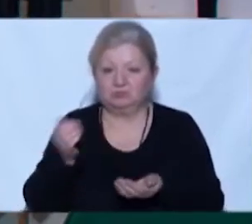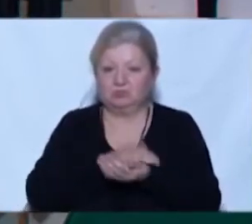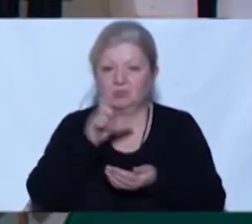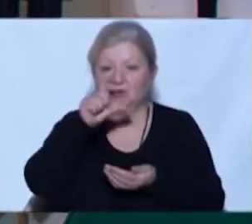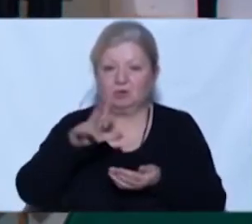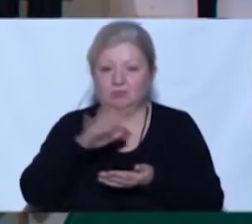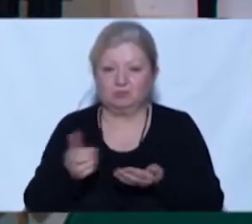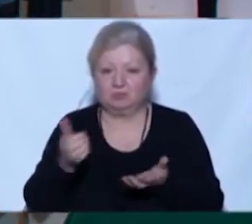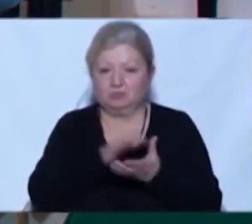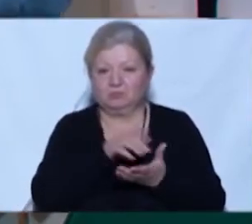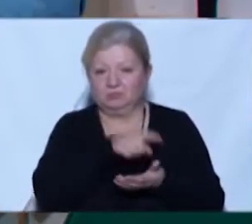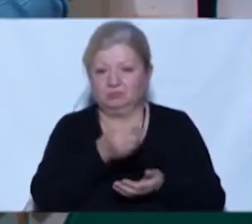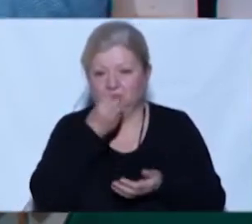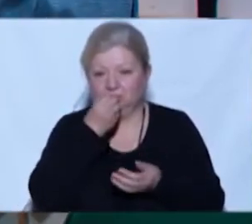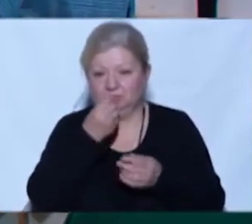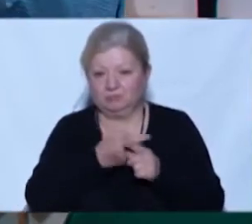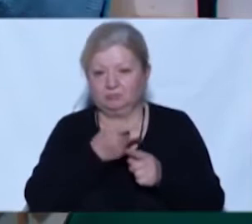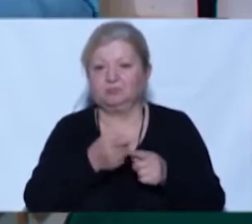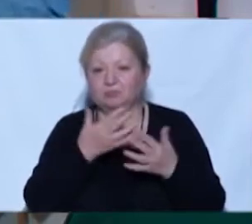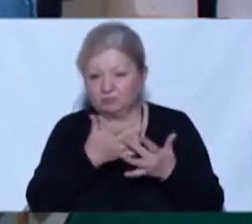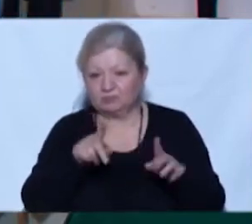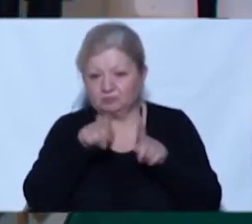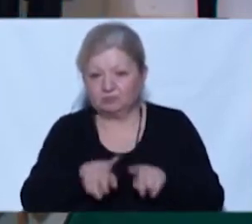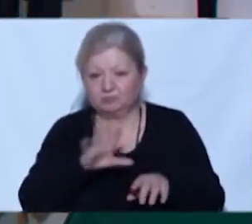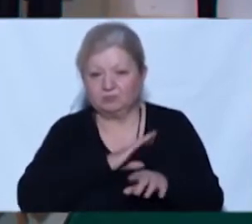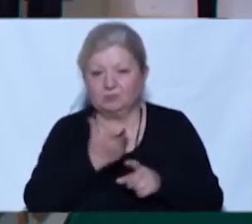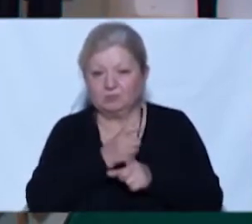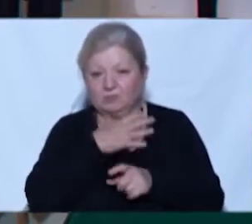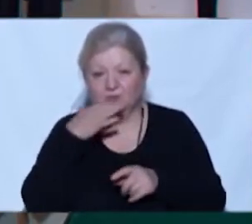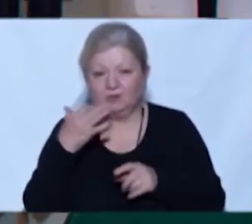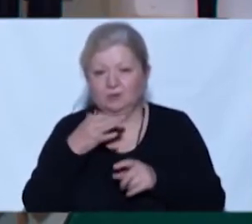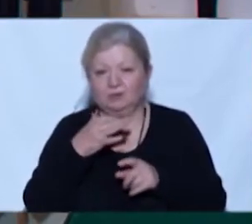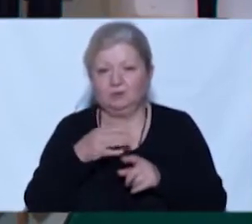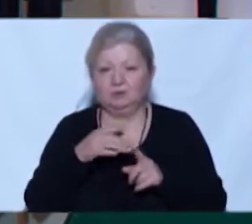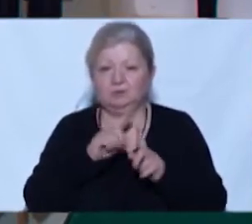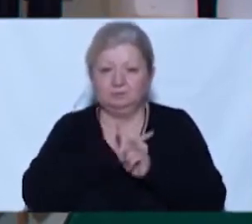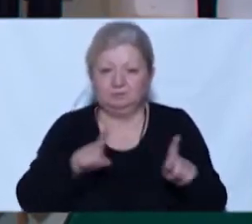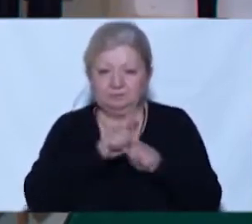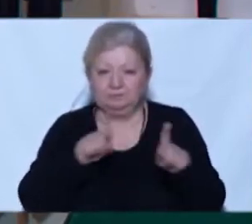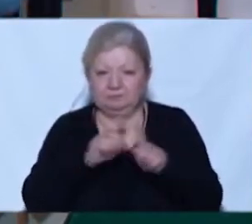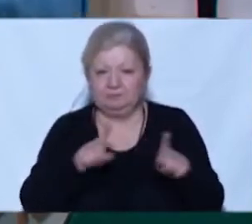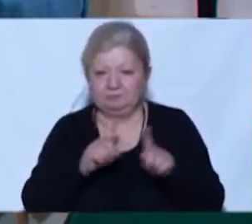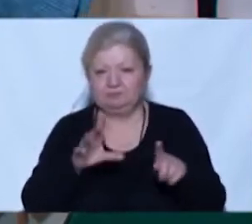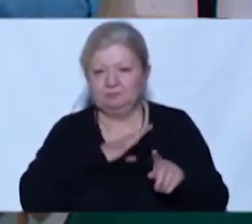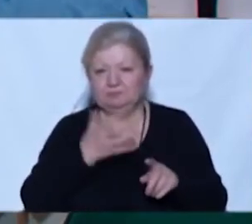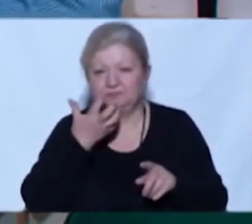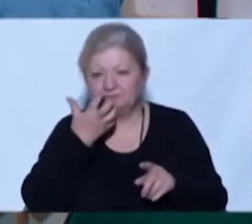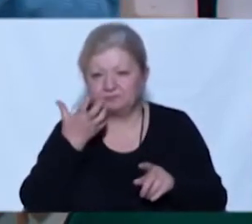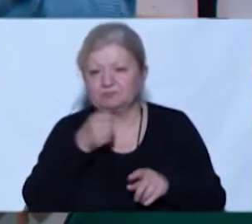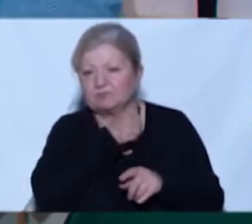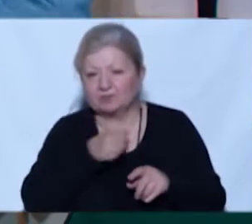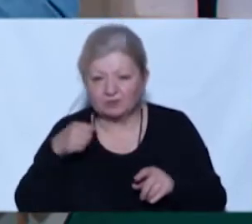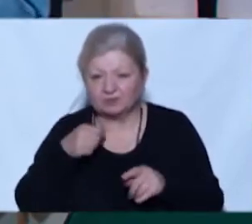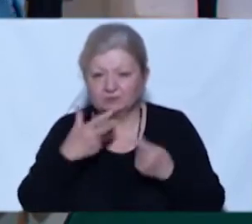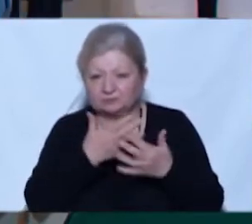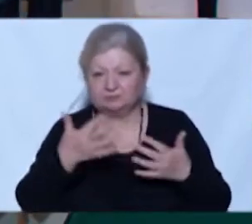produs. Ase vii cu zalean beuri, scoa zalean utsnauri de exoticuri, chili tu sa te meli